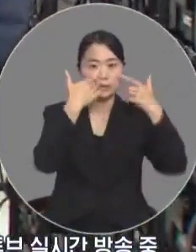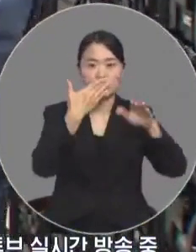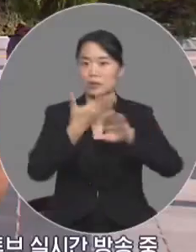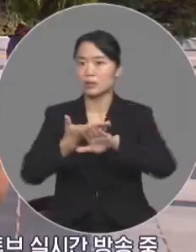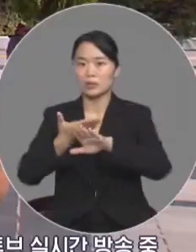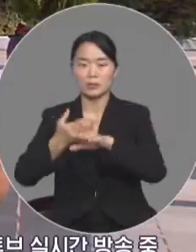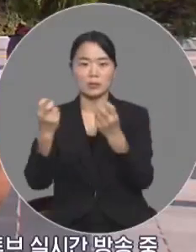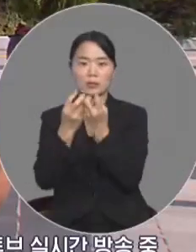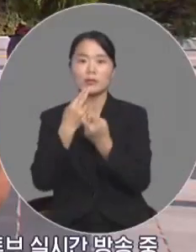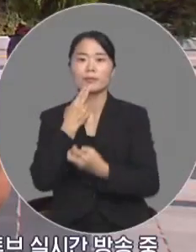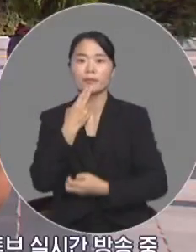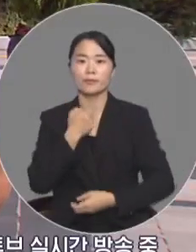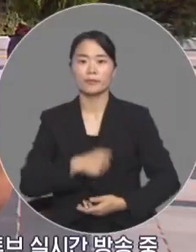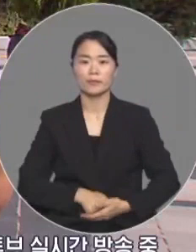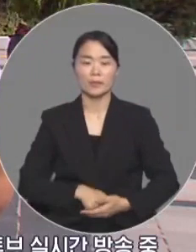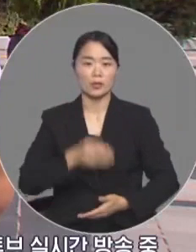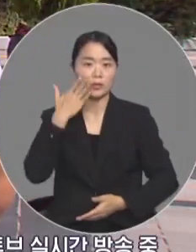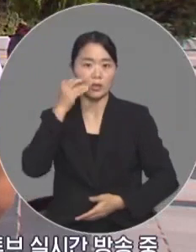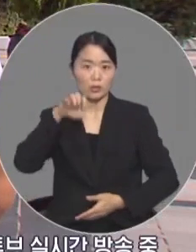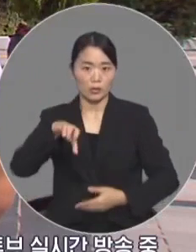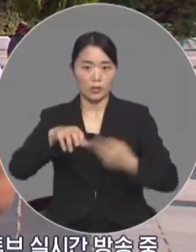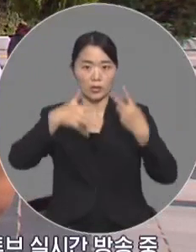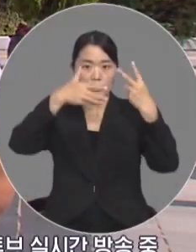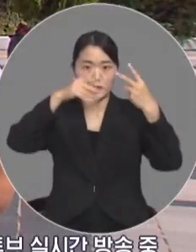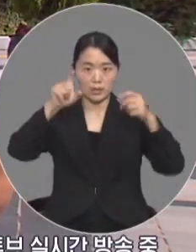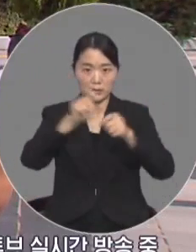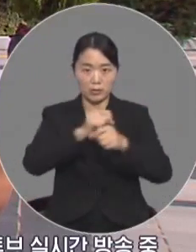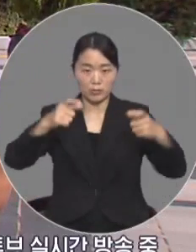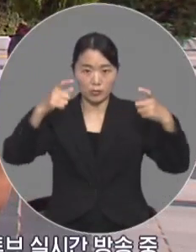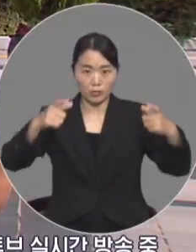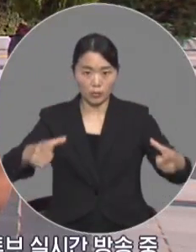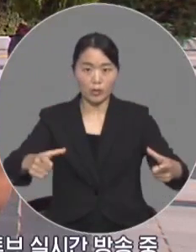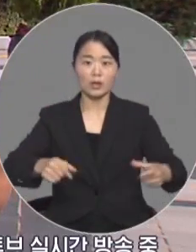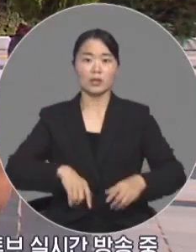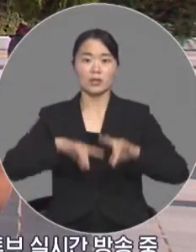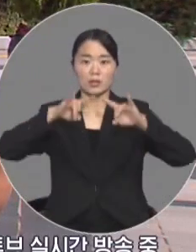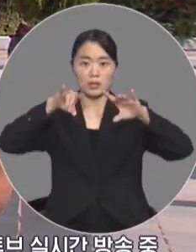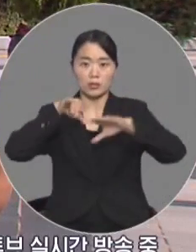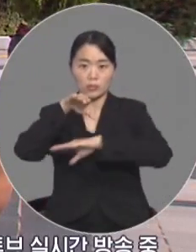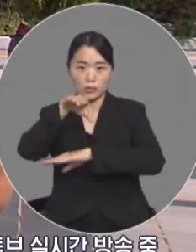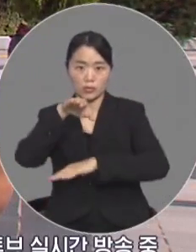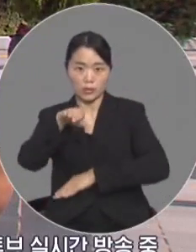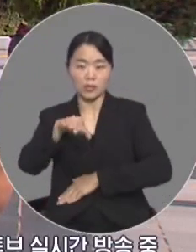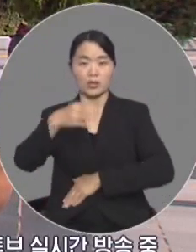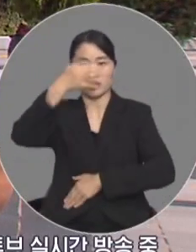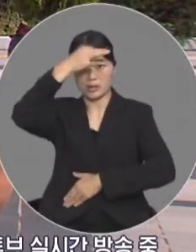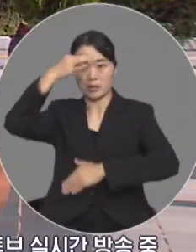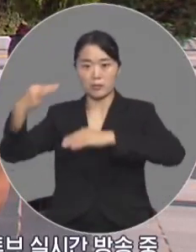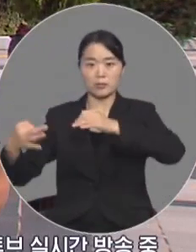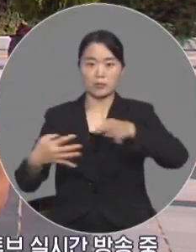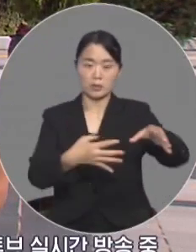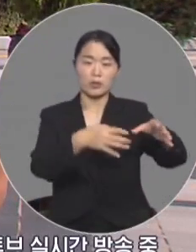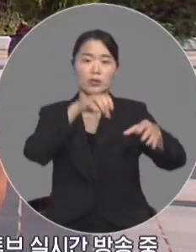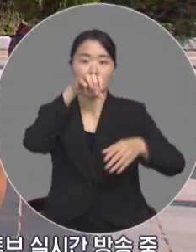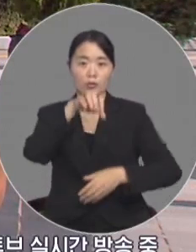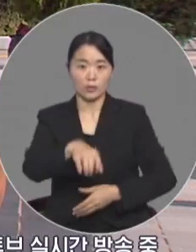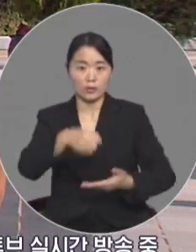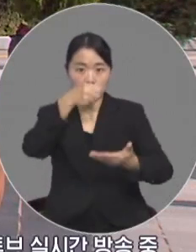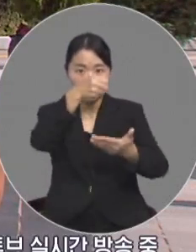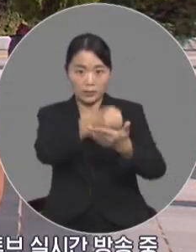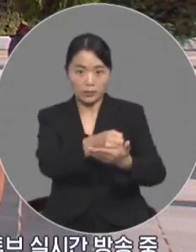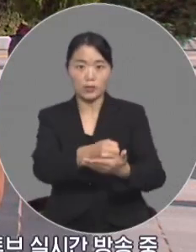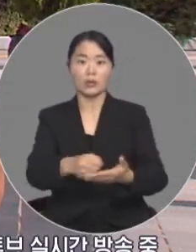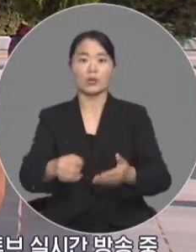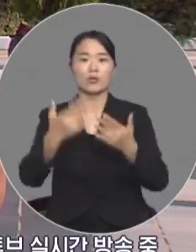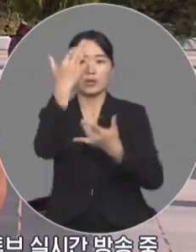있습니다. 울산이 2차전지 특화단지에 전기차 공장 첨단 투자지구까지 지정된 상황에서 전기차 화재 안전을 이끌은